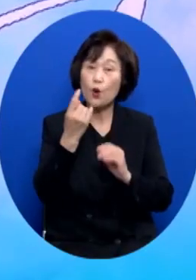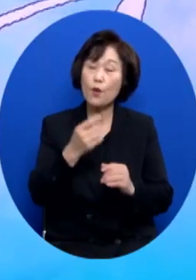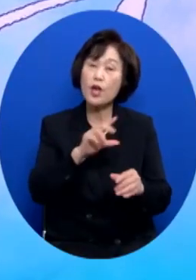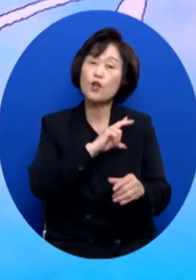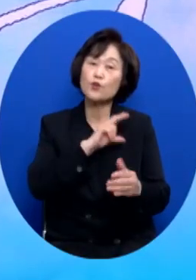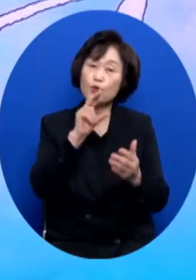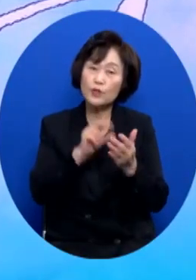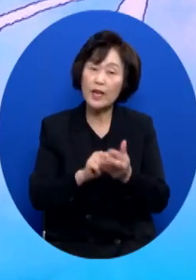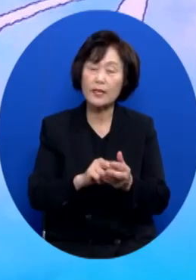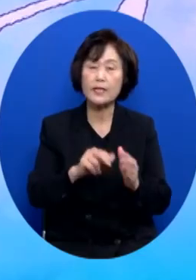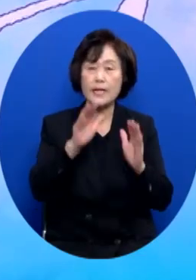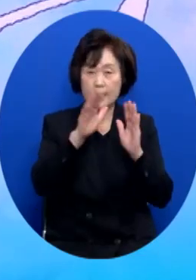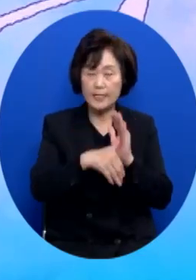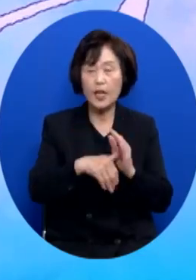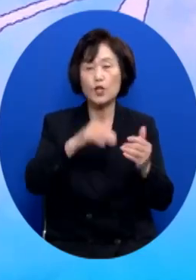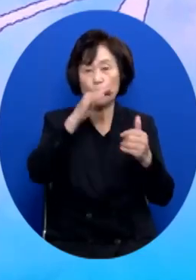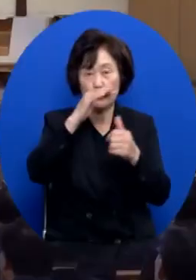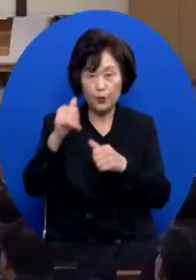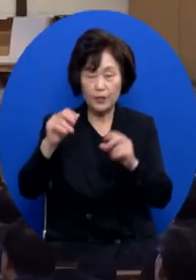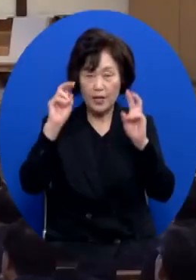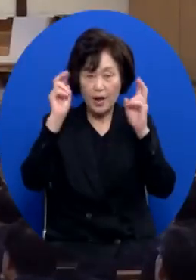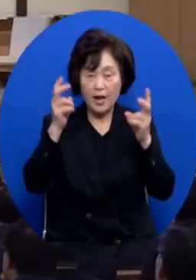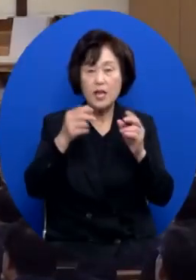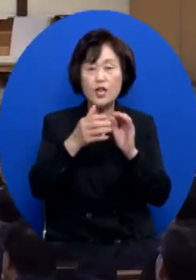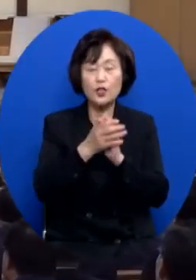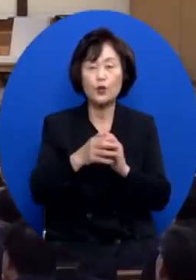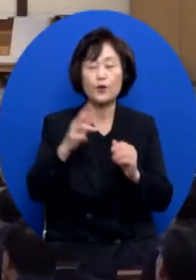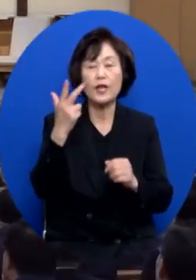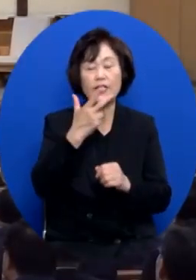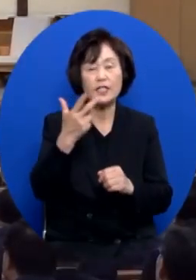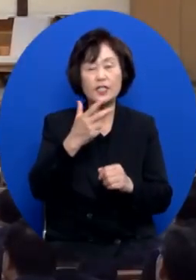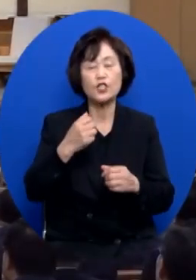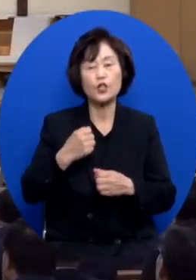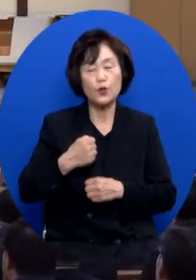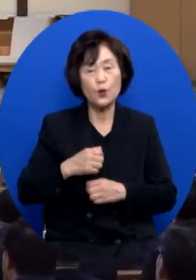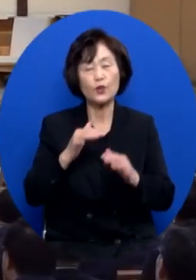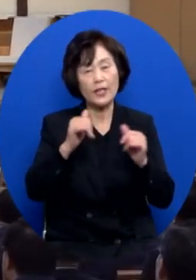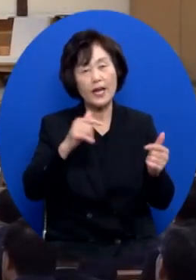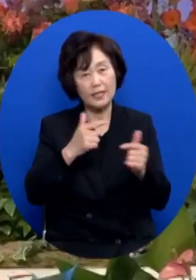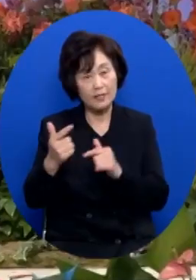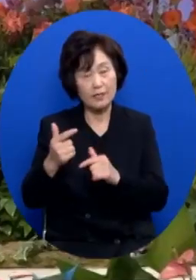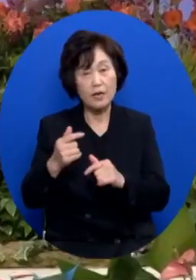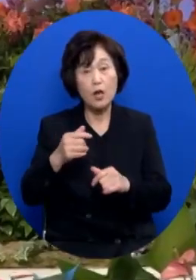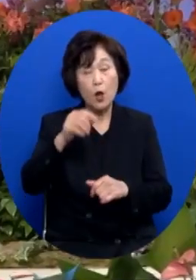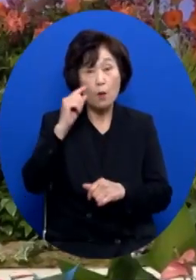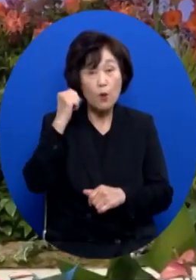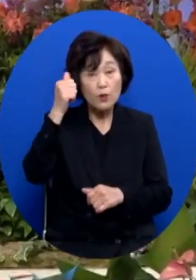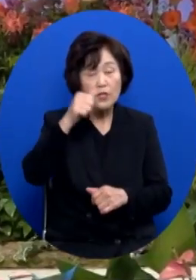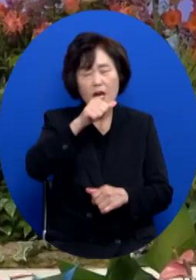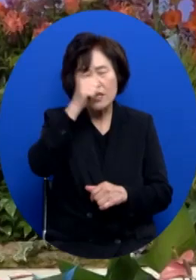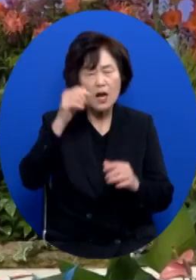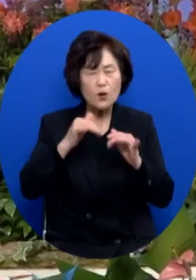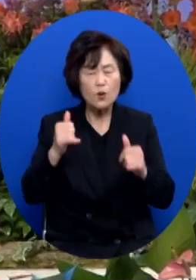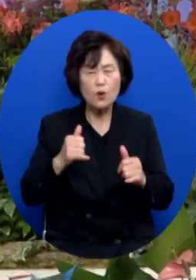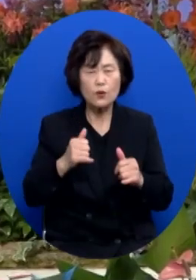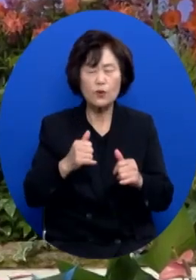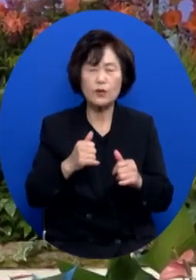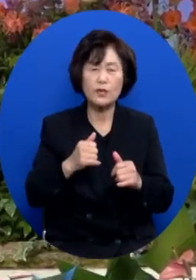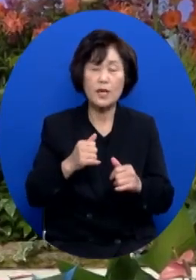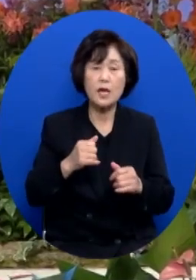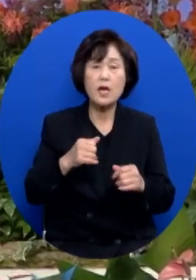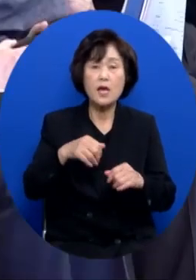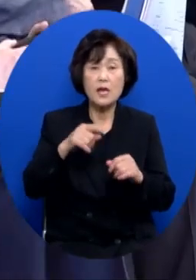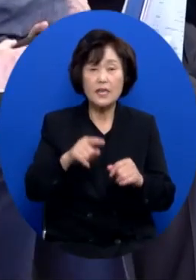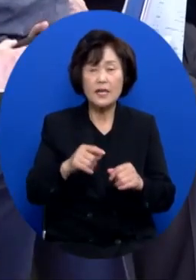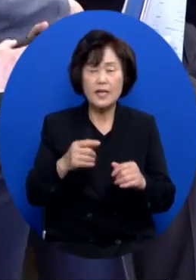주제는 시대는 부른다, 기도회 7천용사를. 이 시대 목사와 장로들이 절박함을 갖고 처음